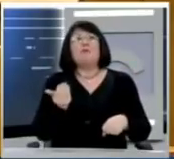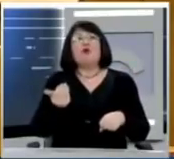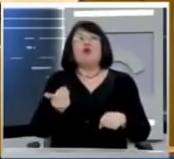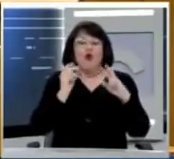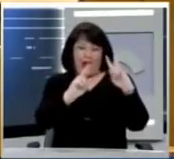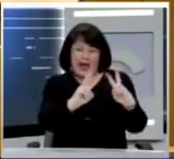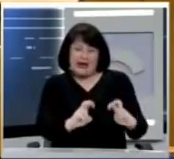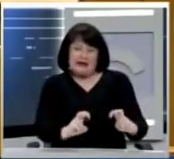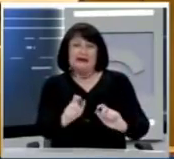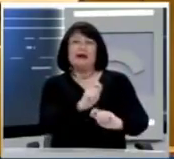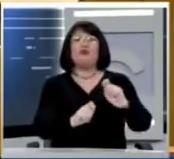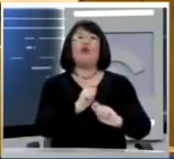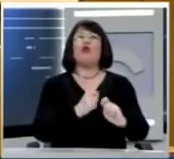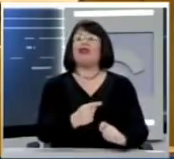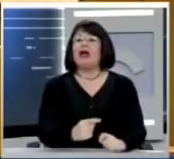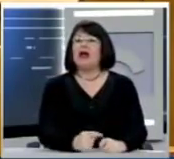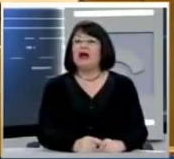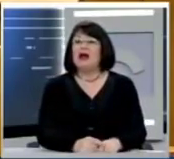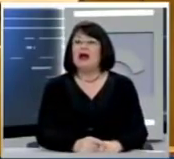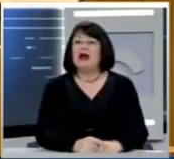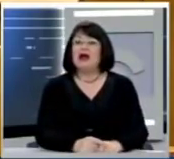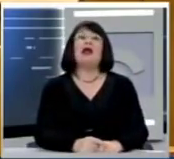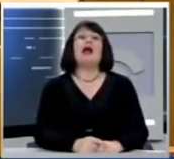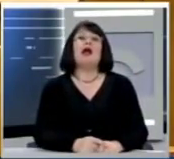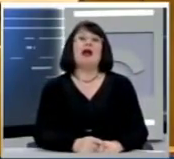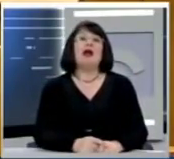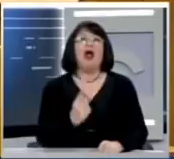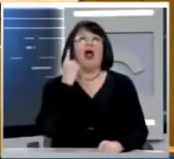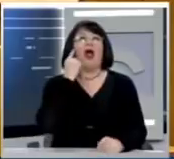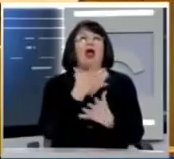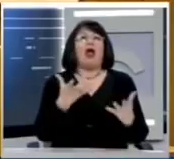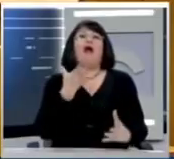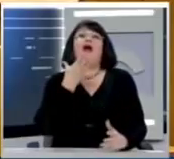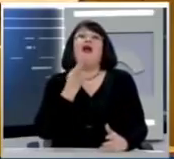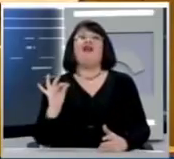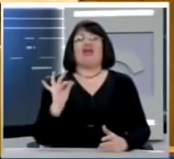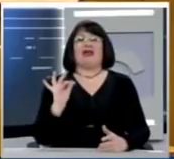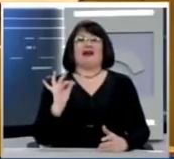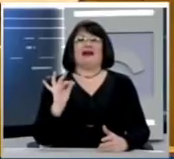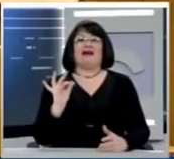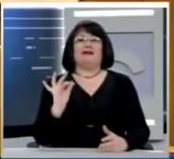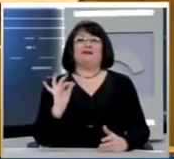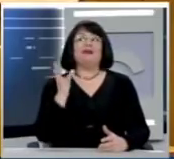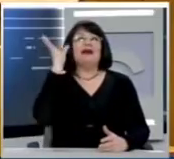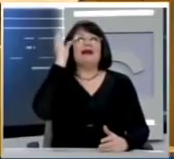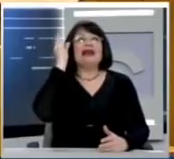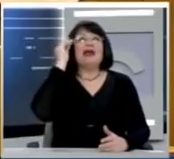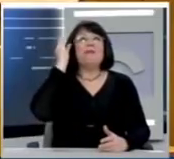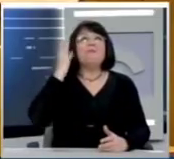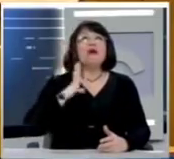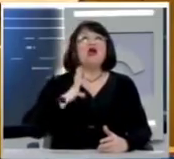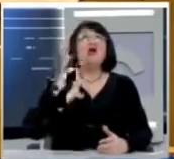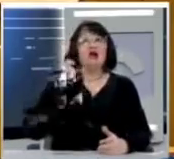θα στήσετε θα είναι μια μεγάλη ευκαιρία για να μάθει και ο τελευταίος